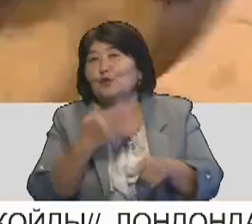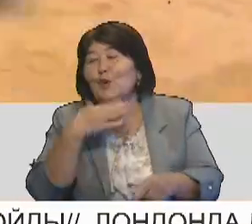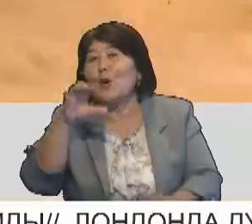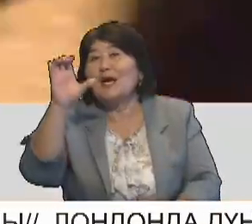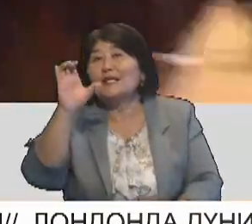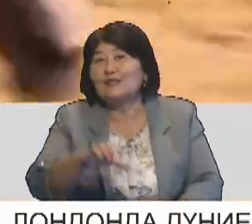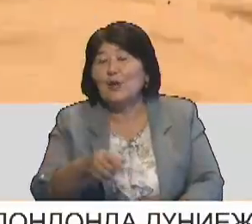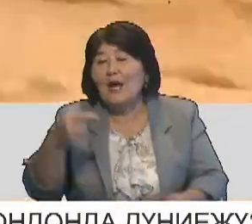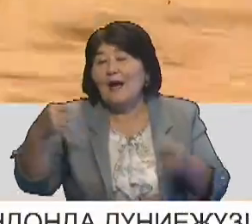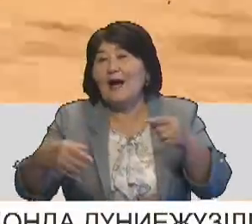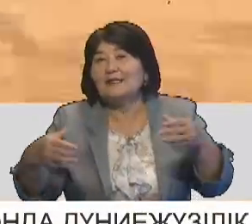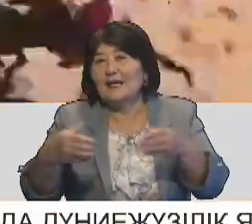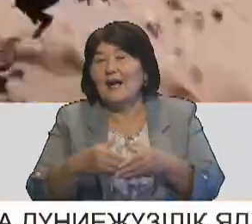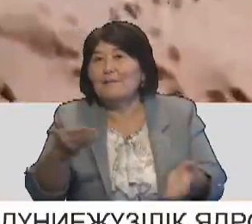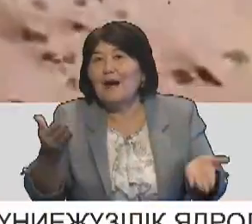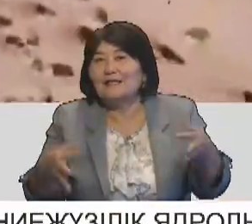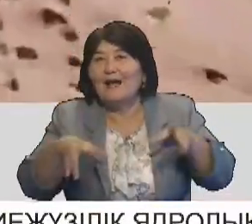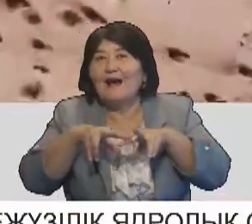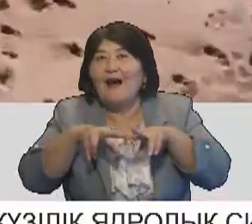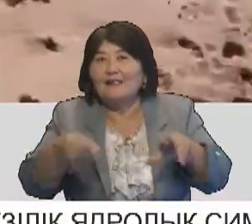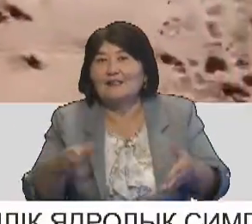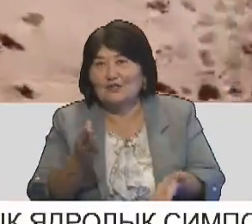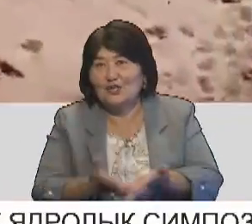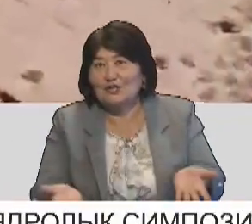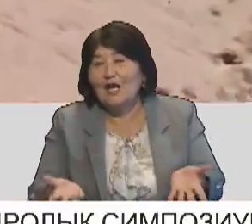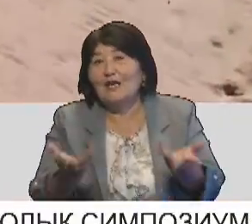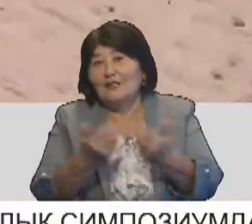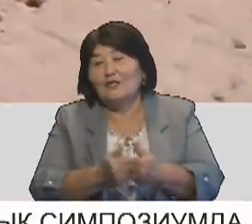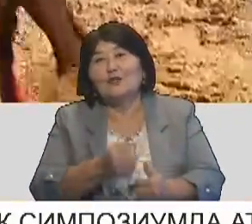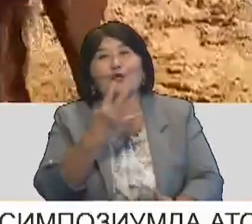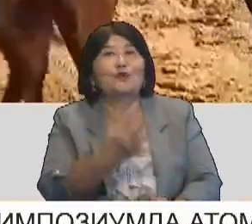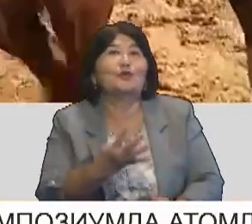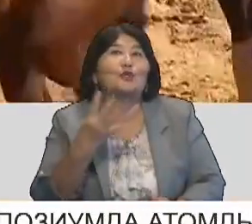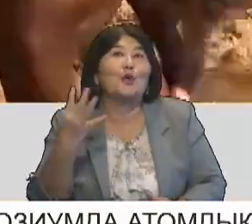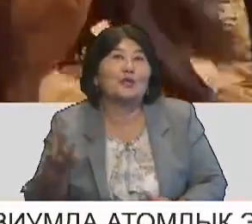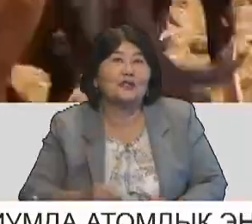секундтарда қарсылас команда таразы басын қайта теңестірді. Есеп 4-4.